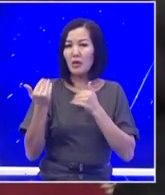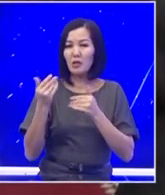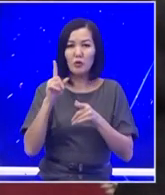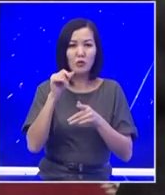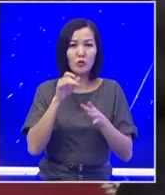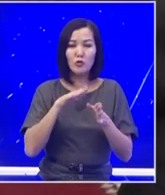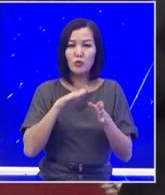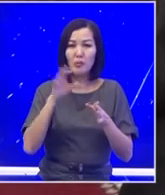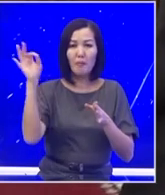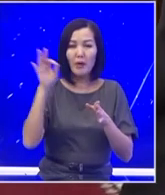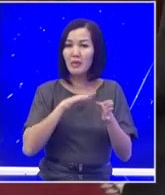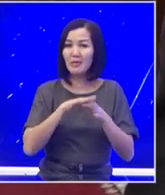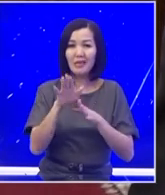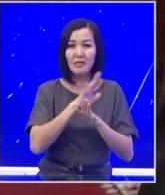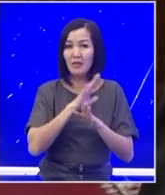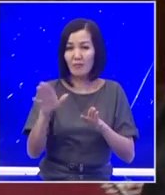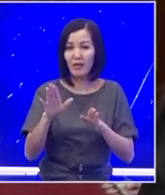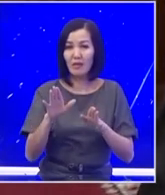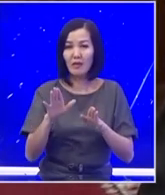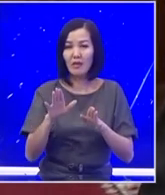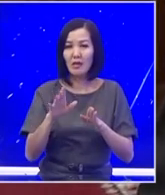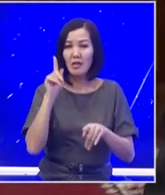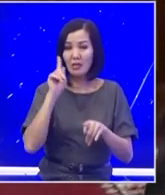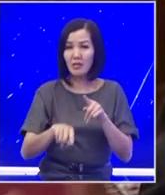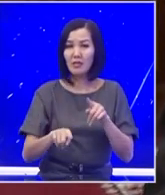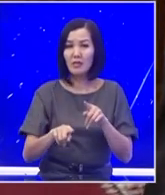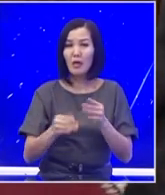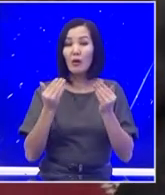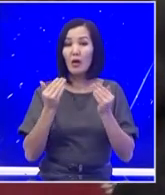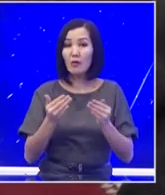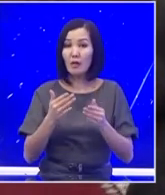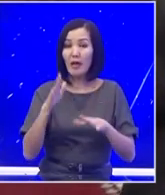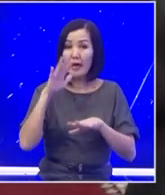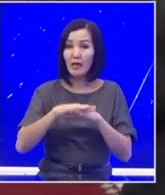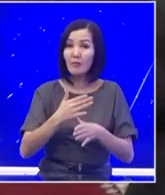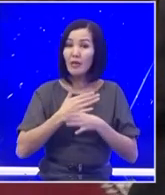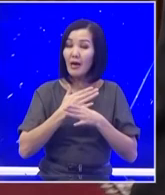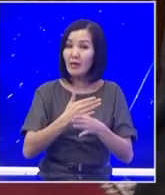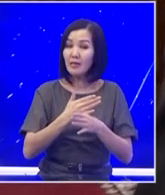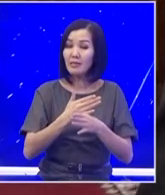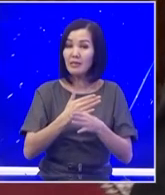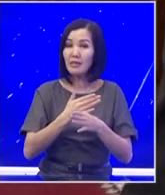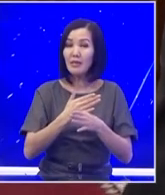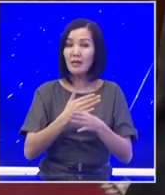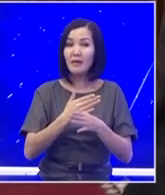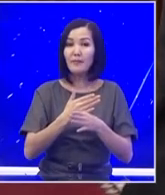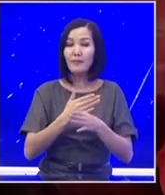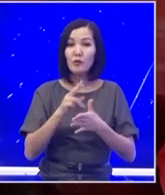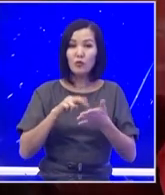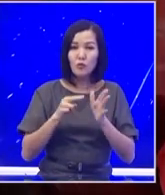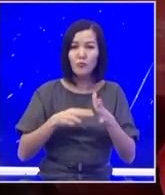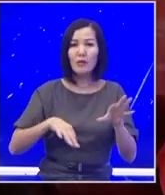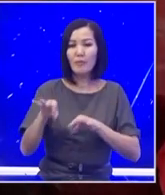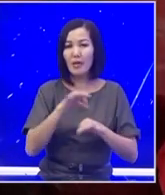100%, 100% іске асырыла алмайды аз уақыттың ішінде. Ал бүгіннің арқасында, көмегінің арқасында, сол алдыға қарай